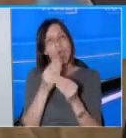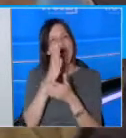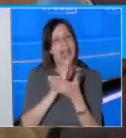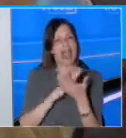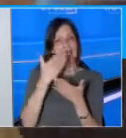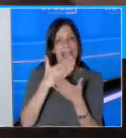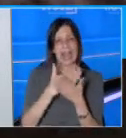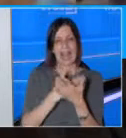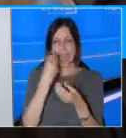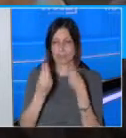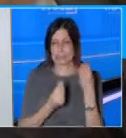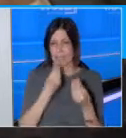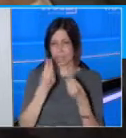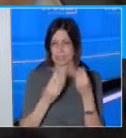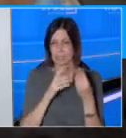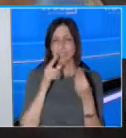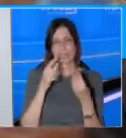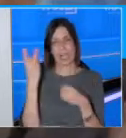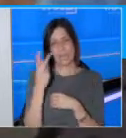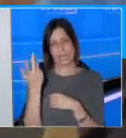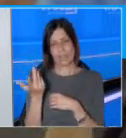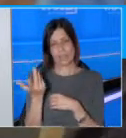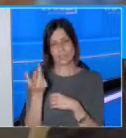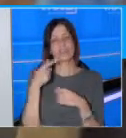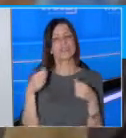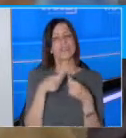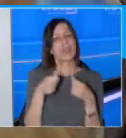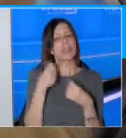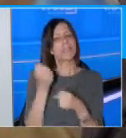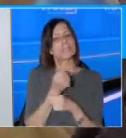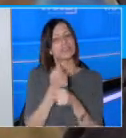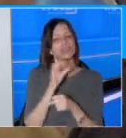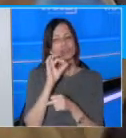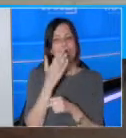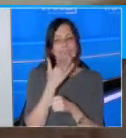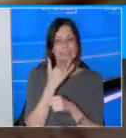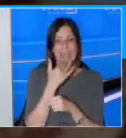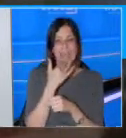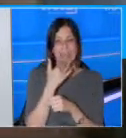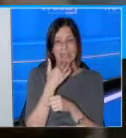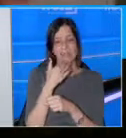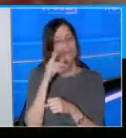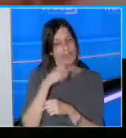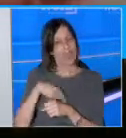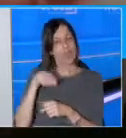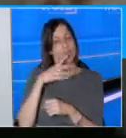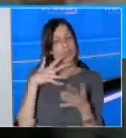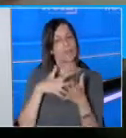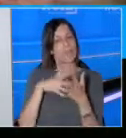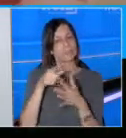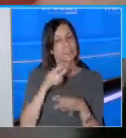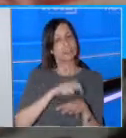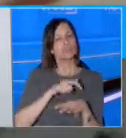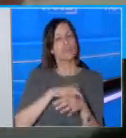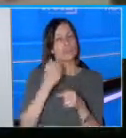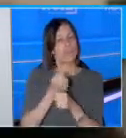מכללי המשחק. זה כמובן תלוי בביצועים של ישראל, ואנחנו נבחן את זה בשעת